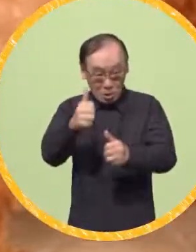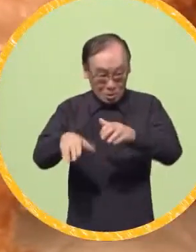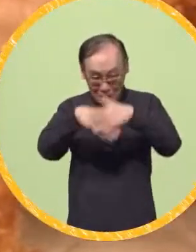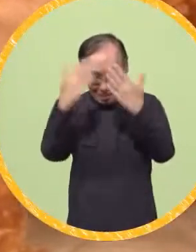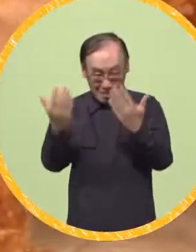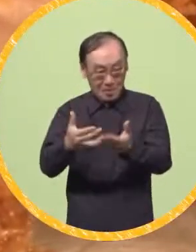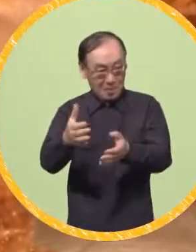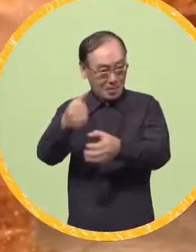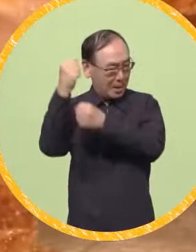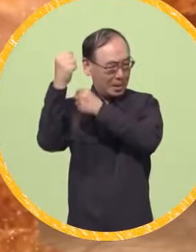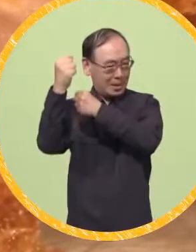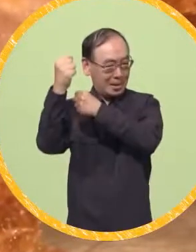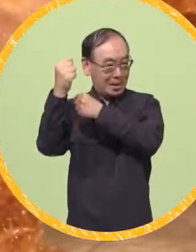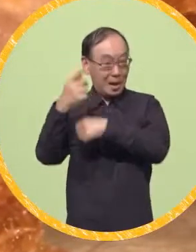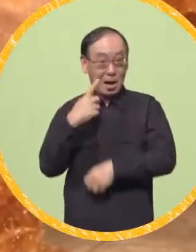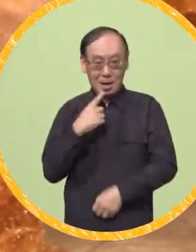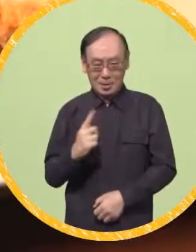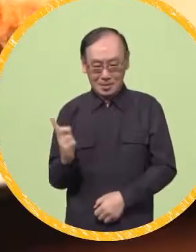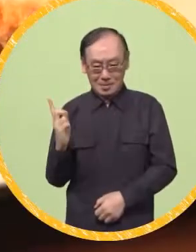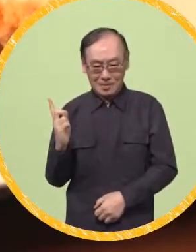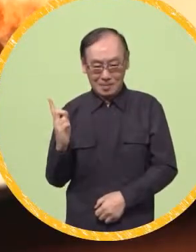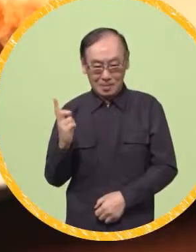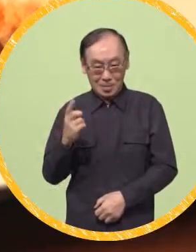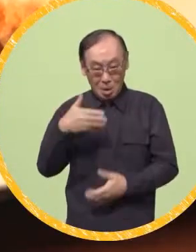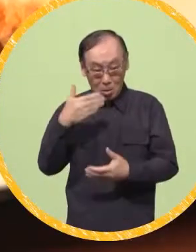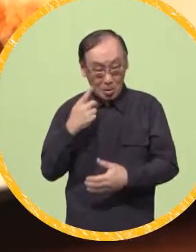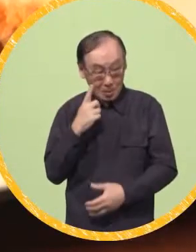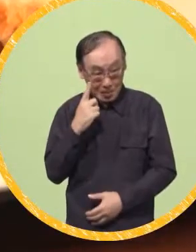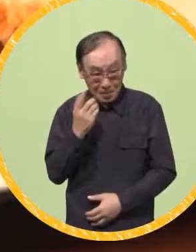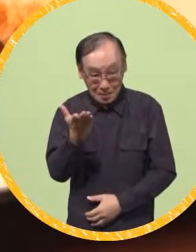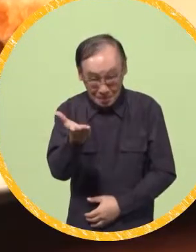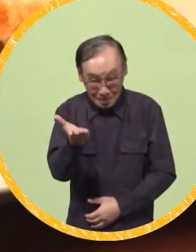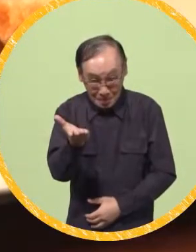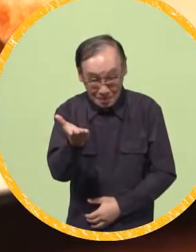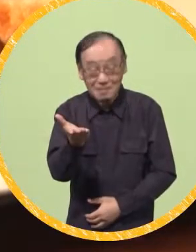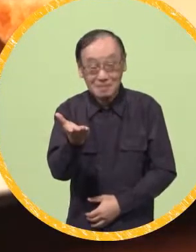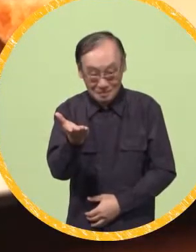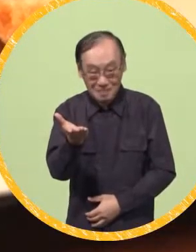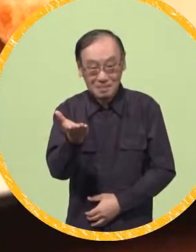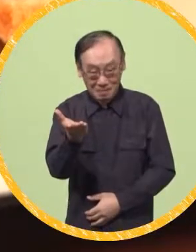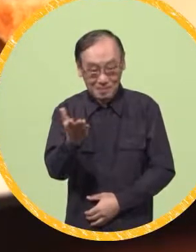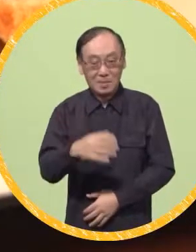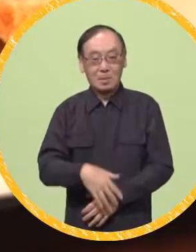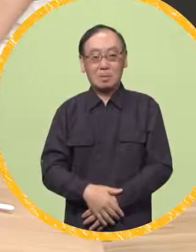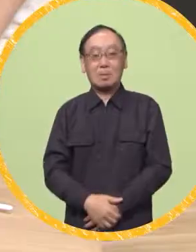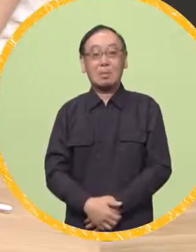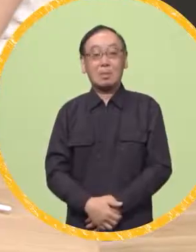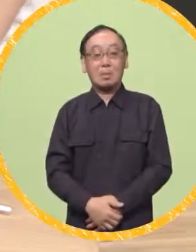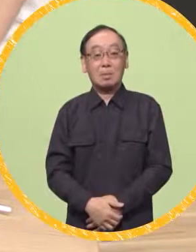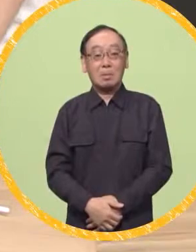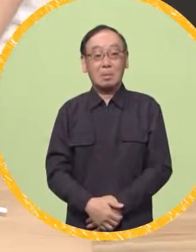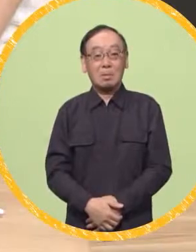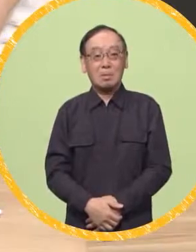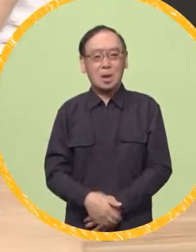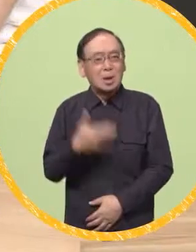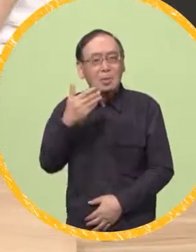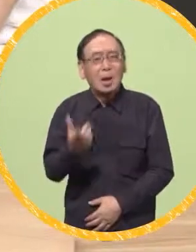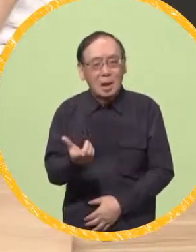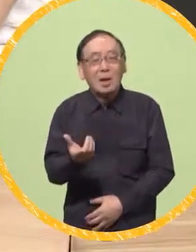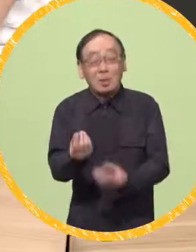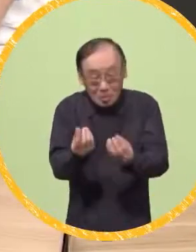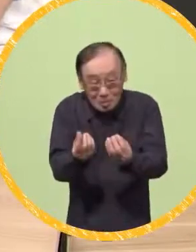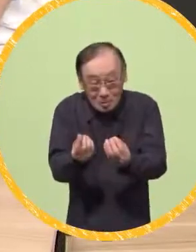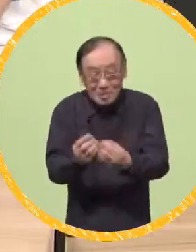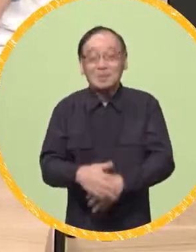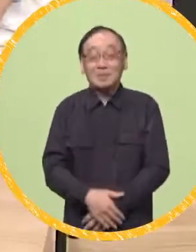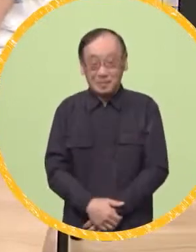その味食べてみたいですよねーもっとところチーズ化を急い飛びたい食べたいです